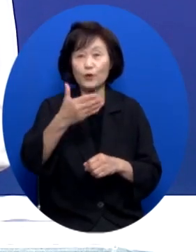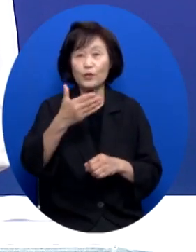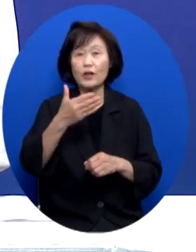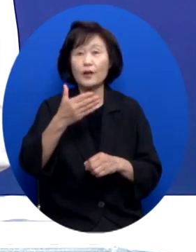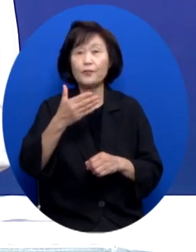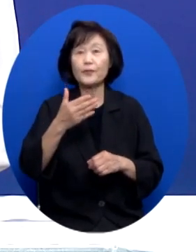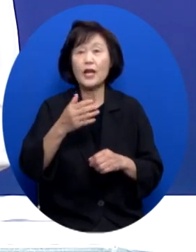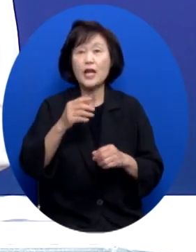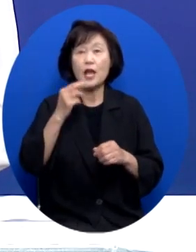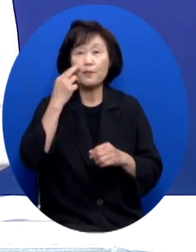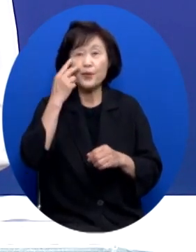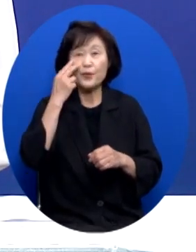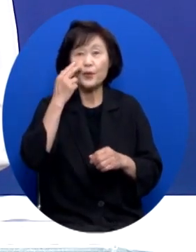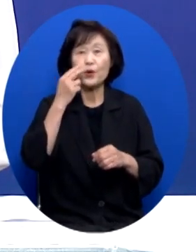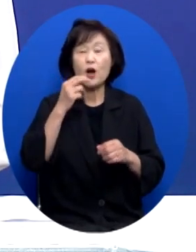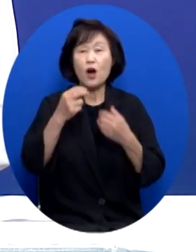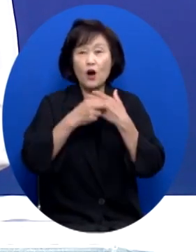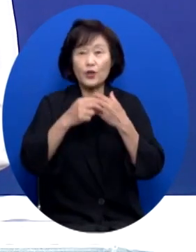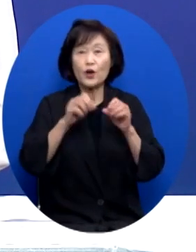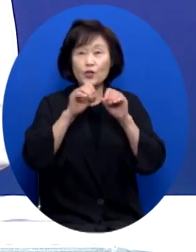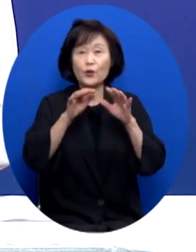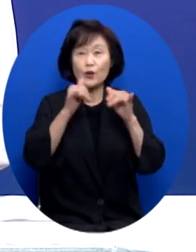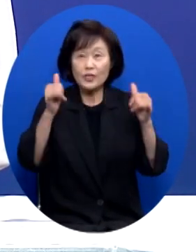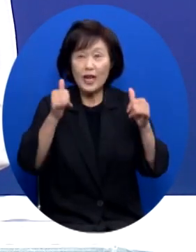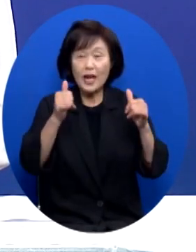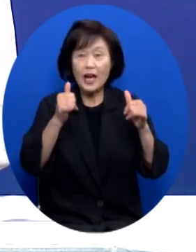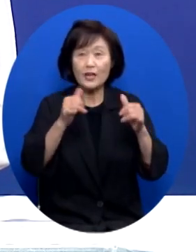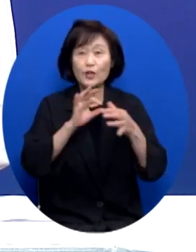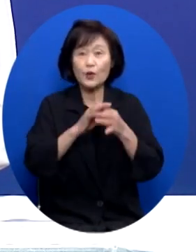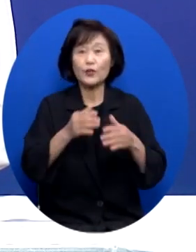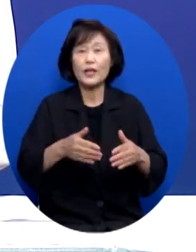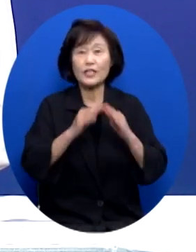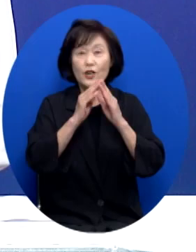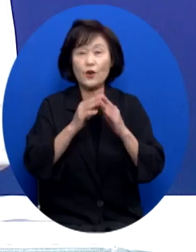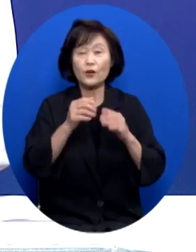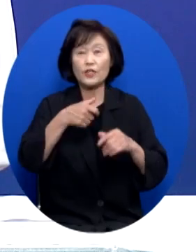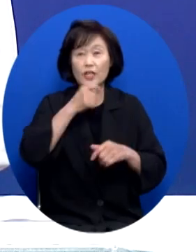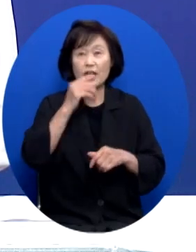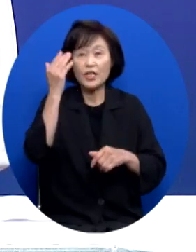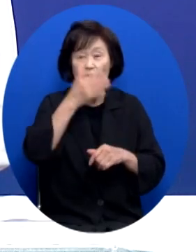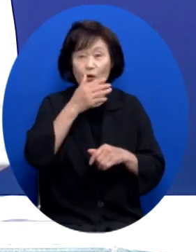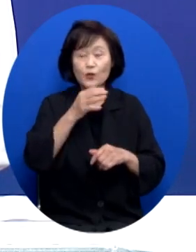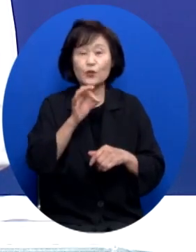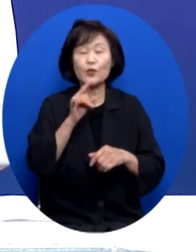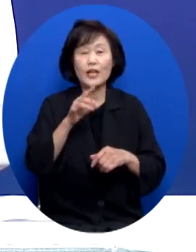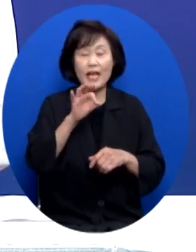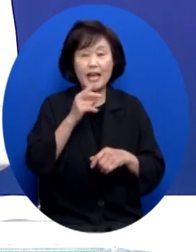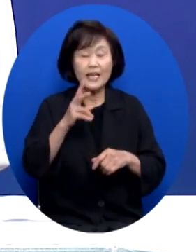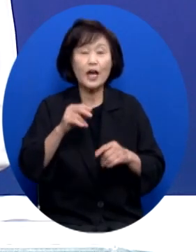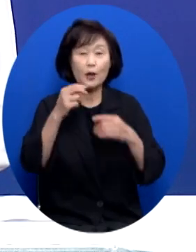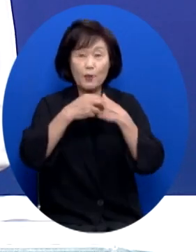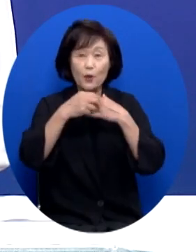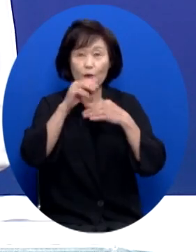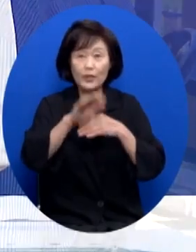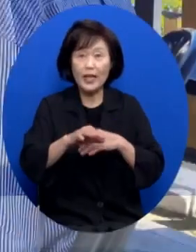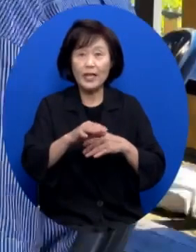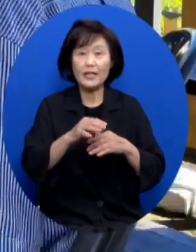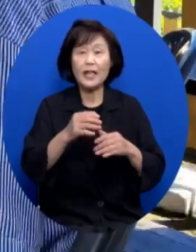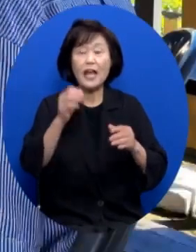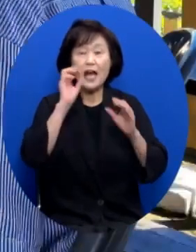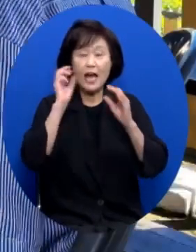포사이트 의료선교사에 의해 세워진 여수 애양병원은 찾아가는 통합진료와 브룬디 합창단 공연을 열었습니다.